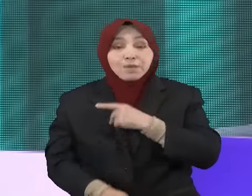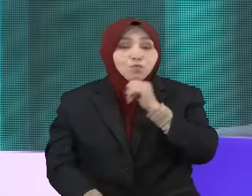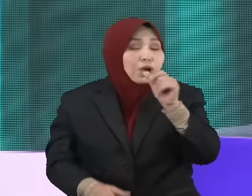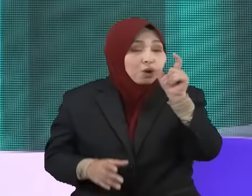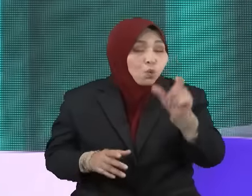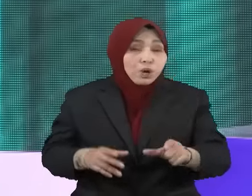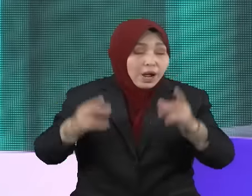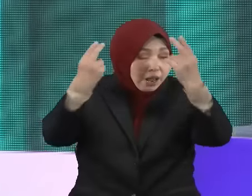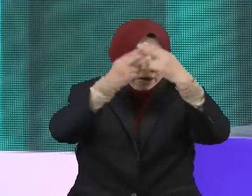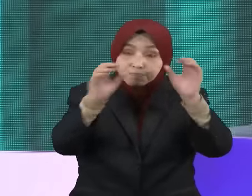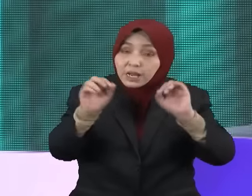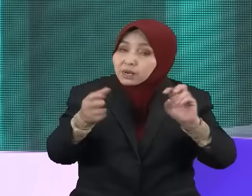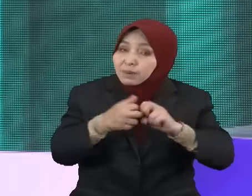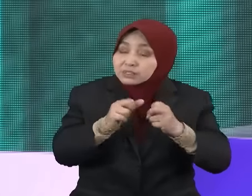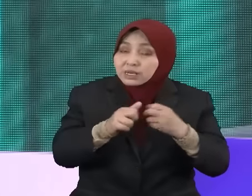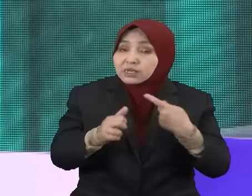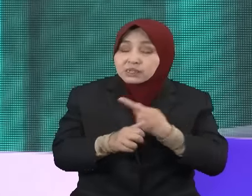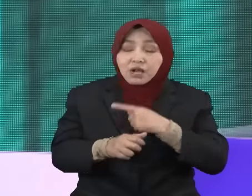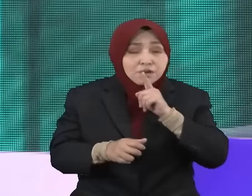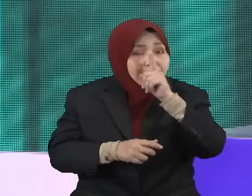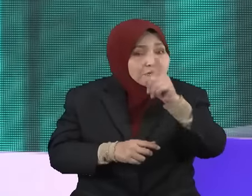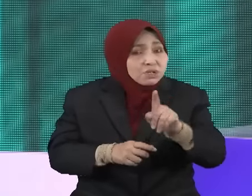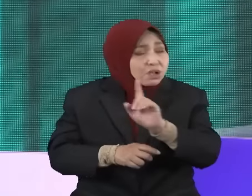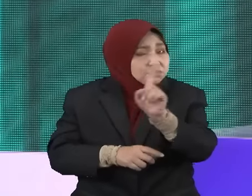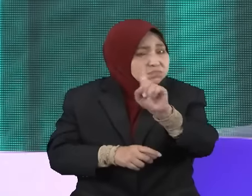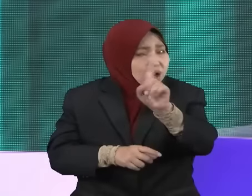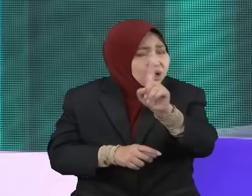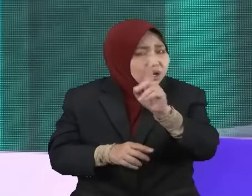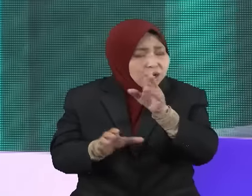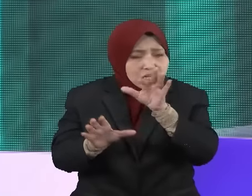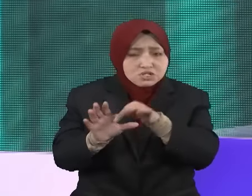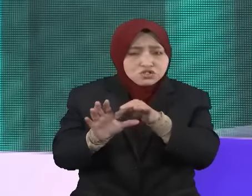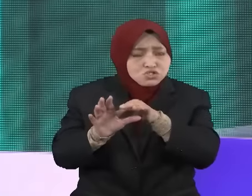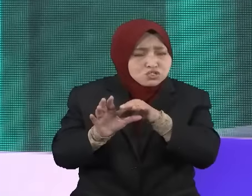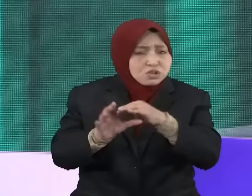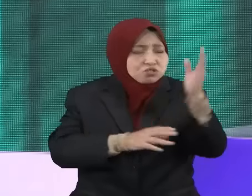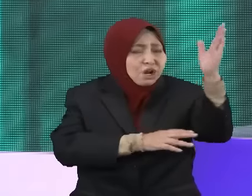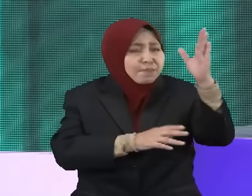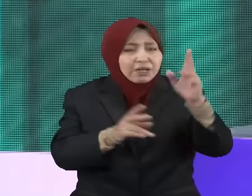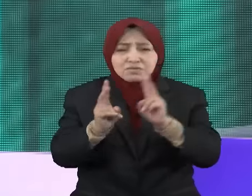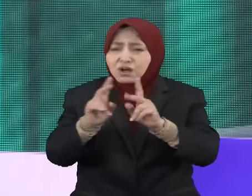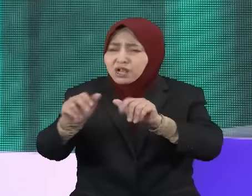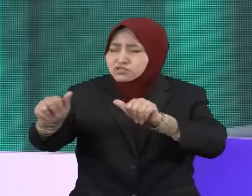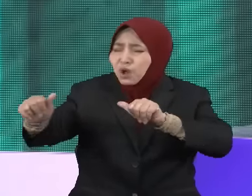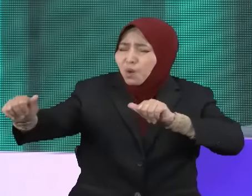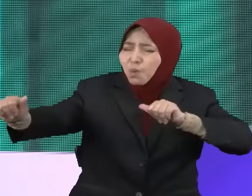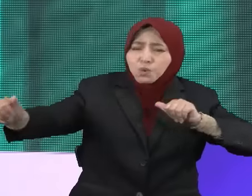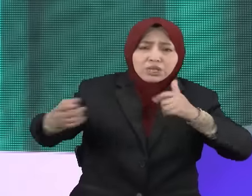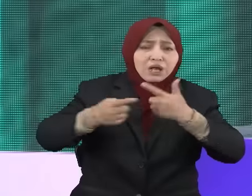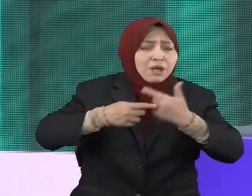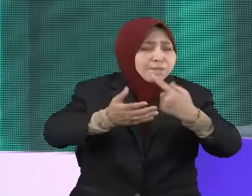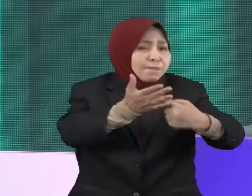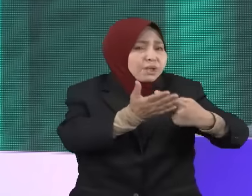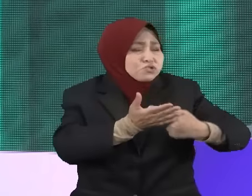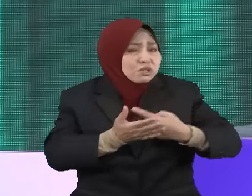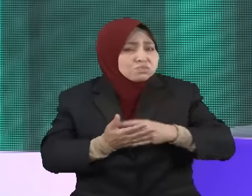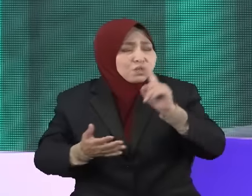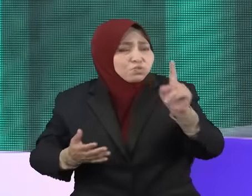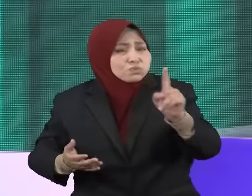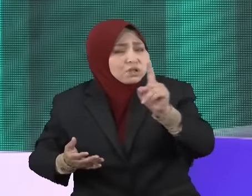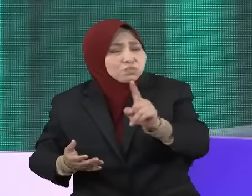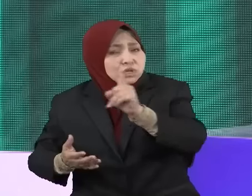Arab, tak ada masalah. Cuma kita kena pastikan jangan isi ceramah itu amat jauh daripada membincangkan satu demi